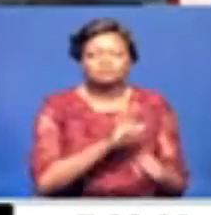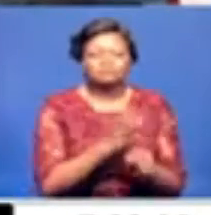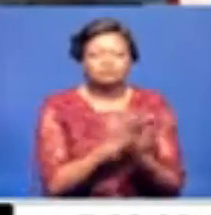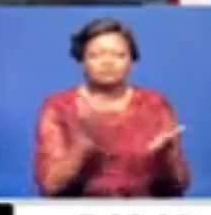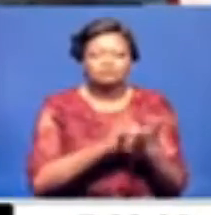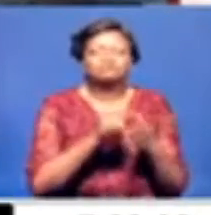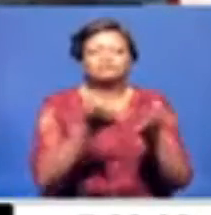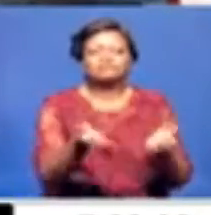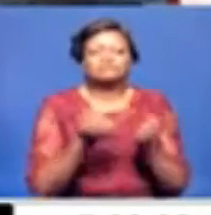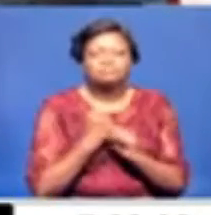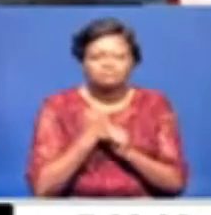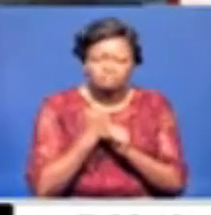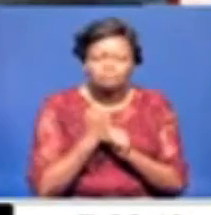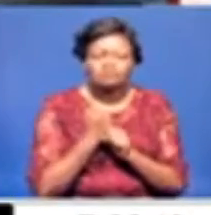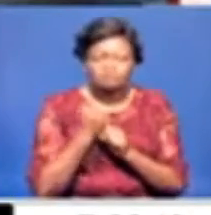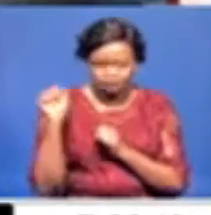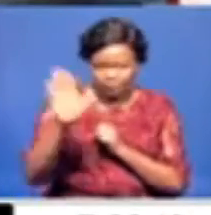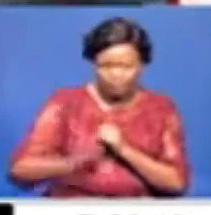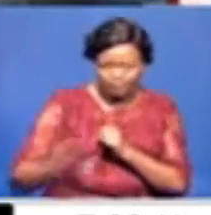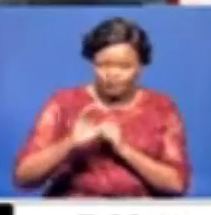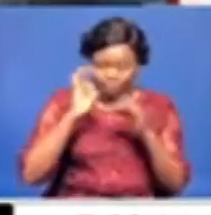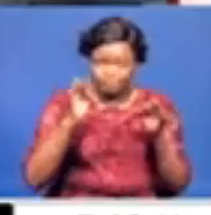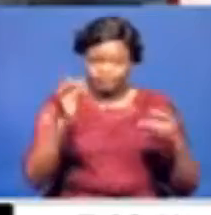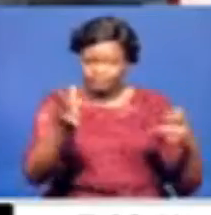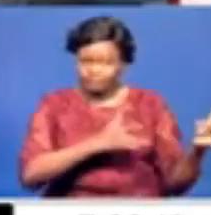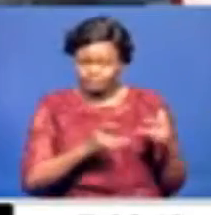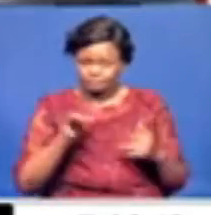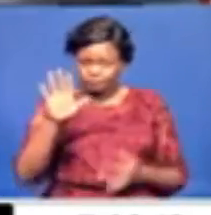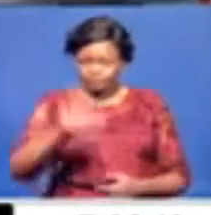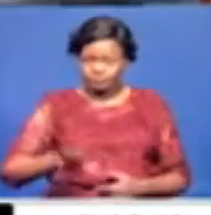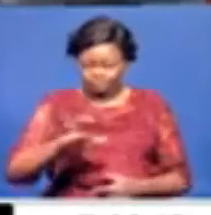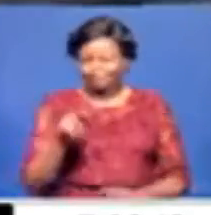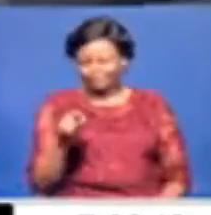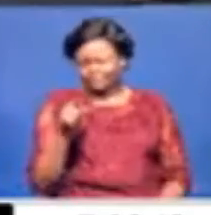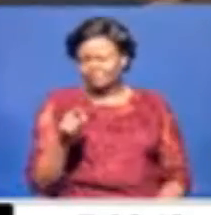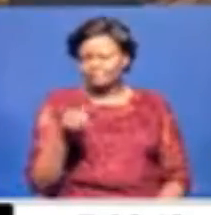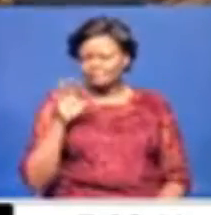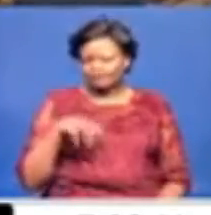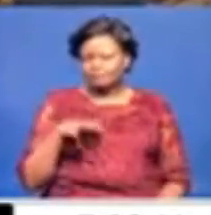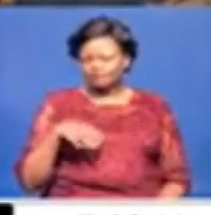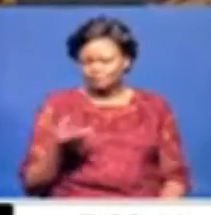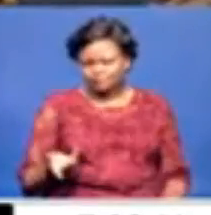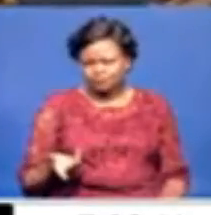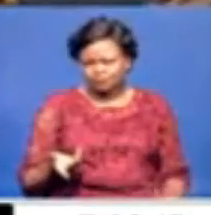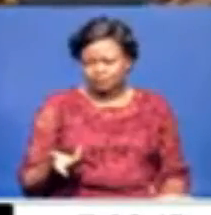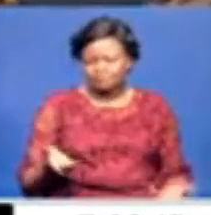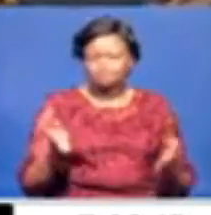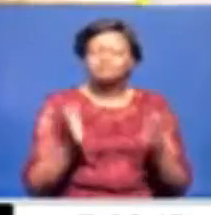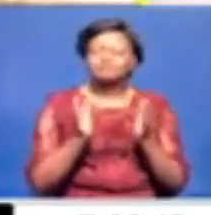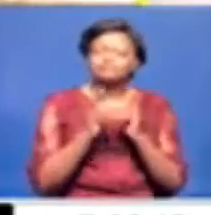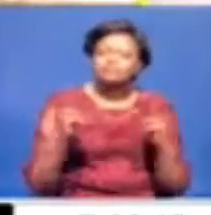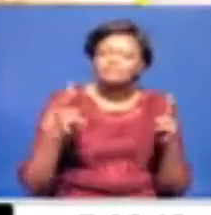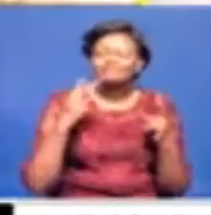done in constituency. And if you look at the constituencies that women MPs, you'll see a very